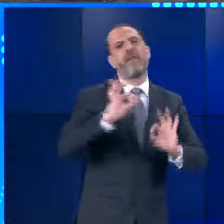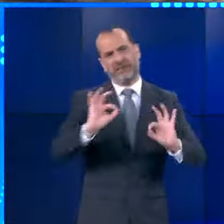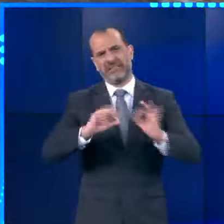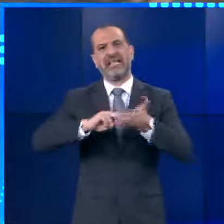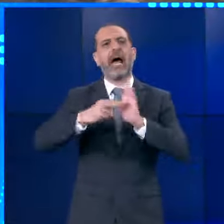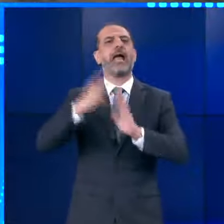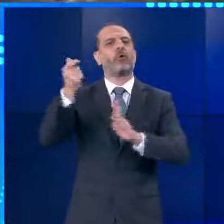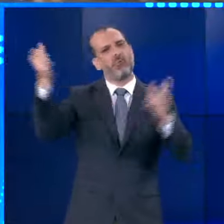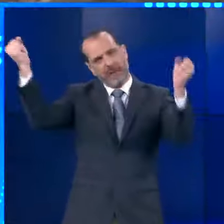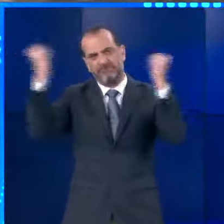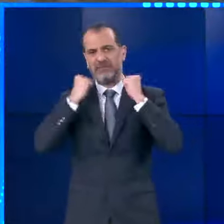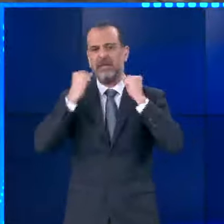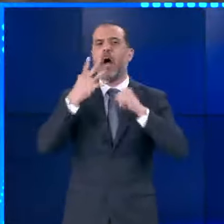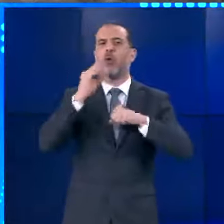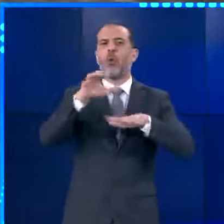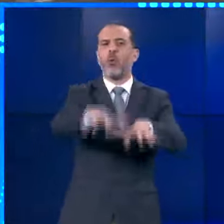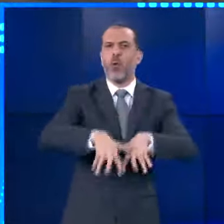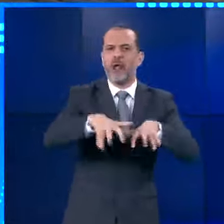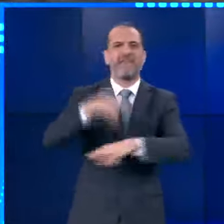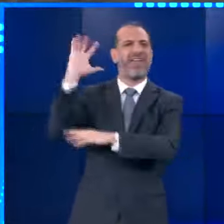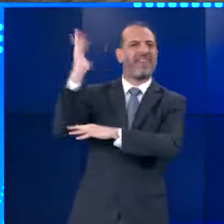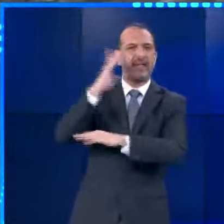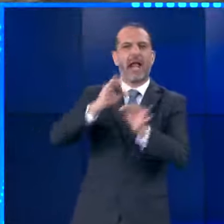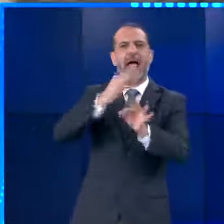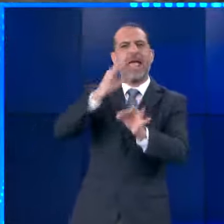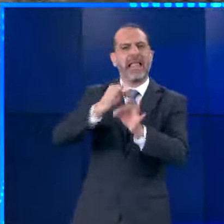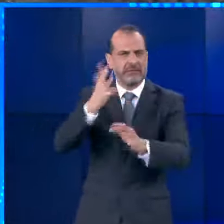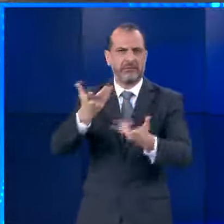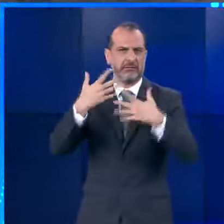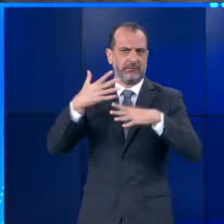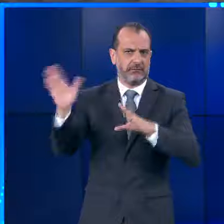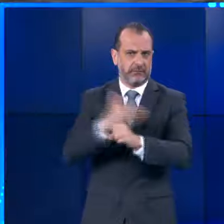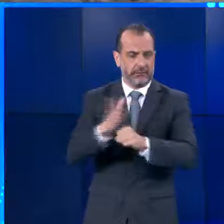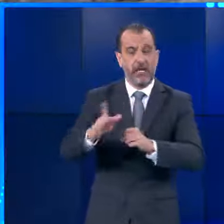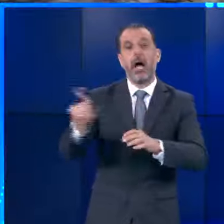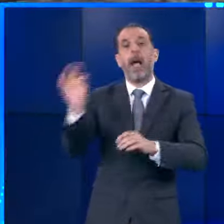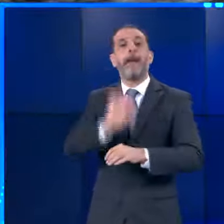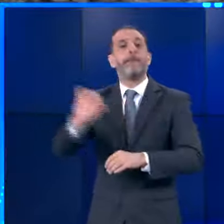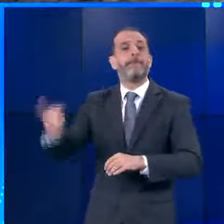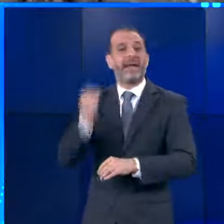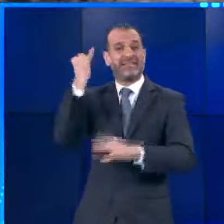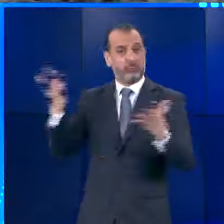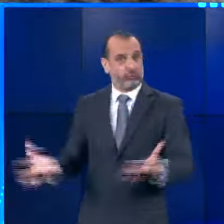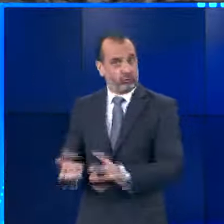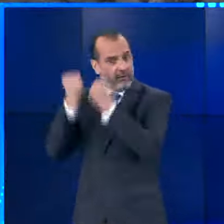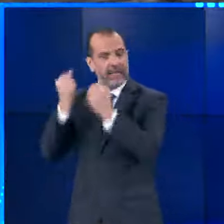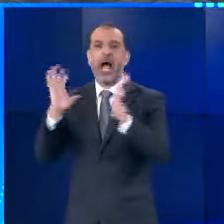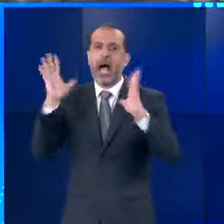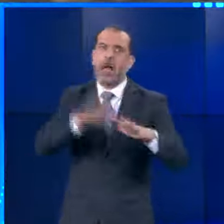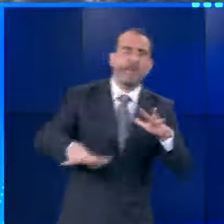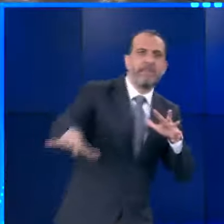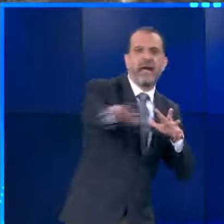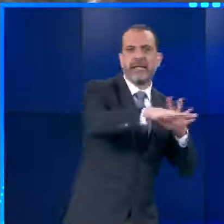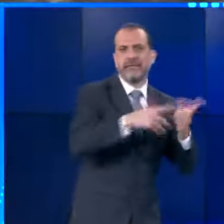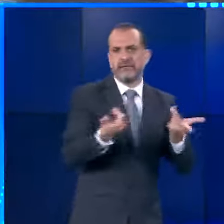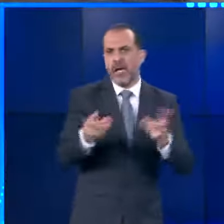κάποιους οι οποίοι είναι καλλιεργητές στις ελιές. Και μάλιστα πριν από λίγο μας μίλησε και ένας μελισσοκόμος και λέει: μπορεί να μην κάηκαν μελίσια, κάηκαν όμως στις περιοχές ολόκληρες